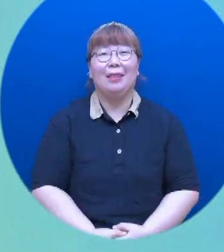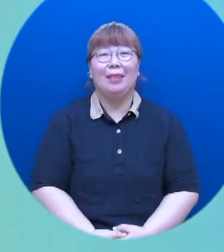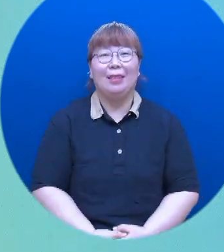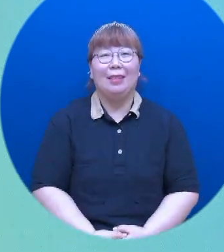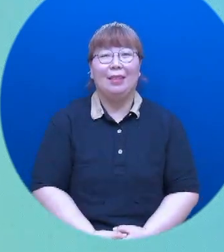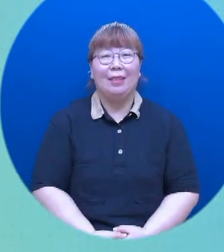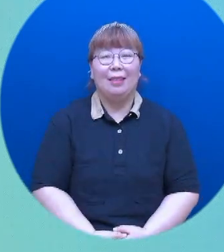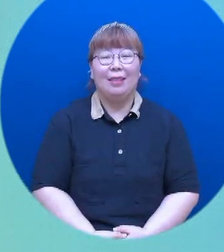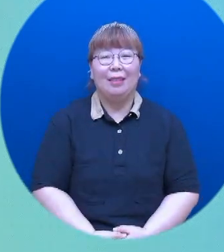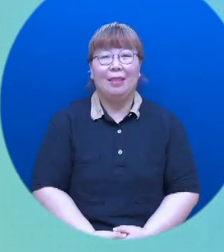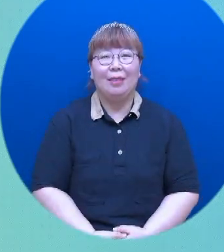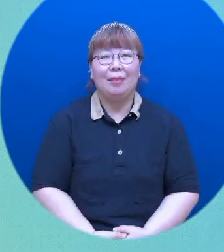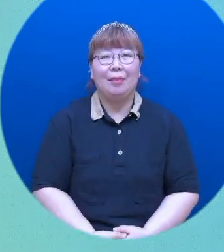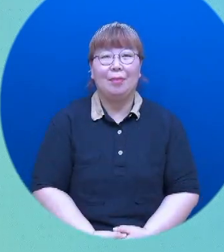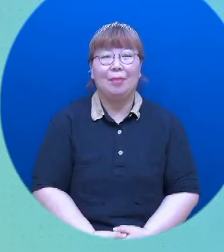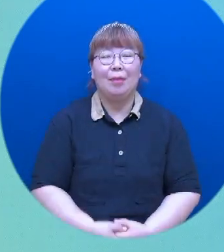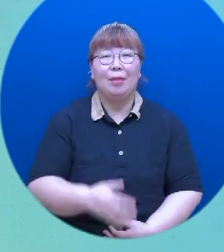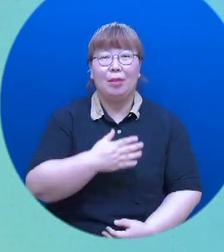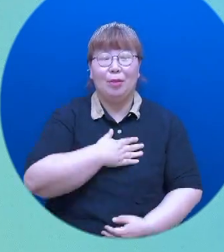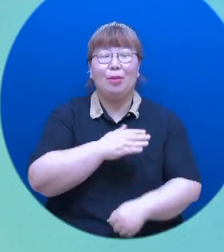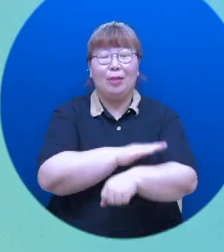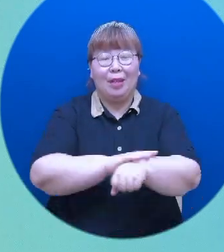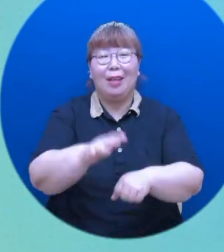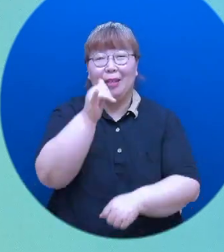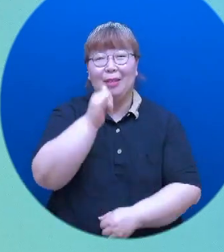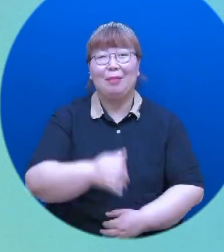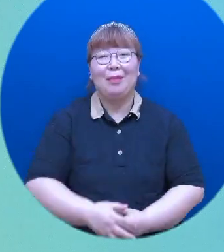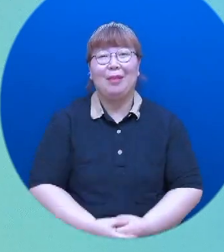예, 저도 안녕합니다.